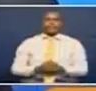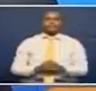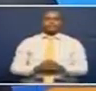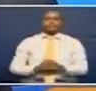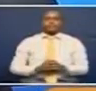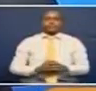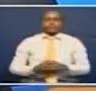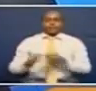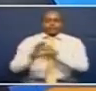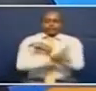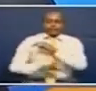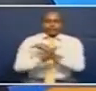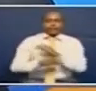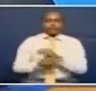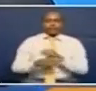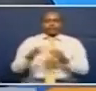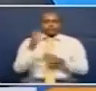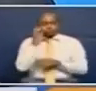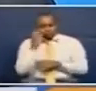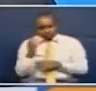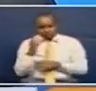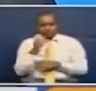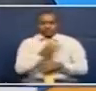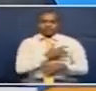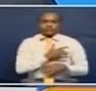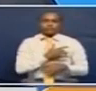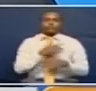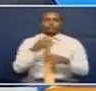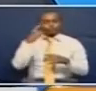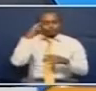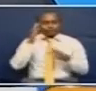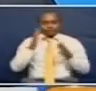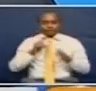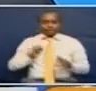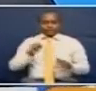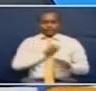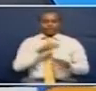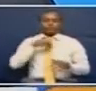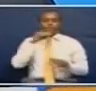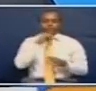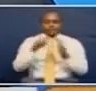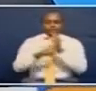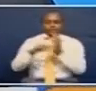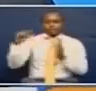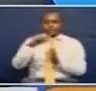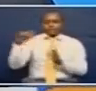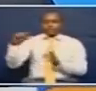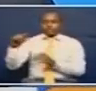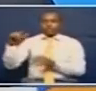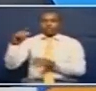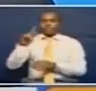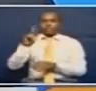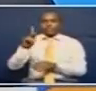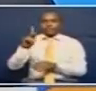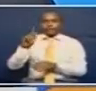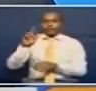Taifa linaomboleza aliyekuwa seneta wa Laikipia Godfrey Gitahi Kariuki, maarufu kama G G Kariuki, aliyeaga dunia mapema